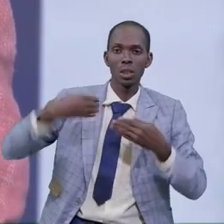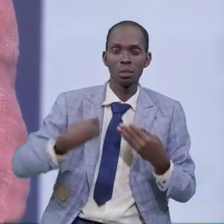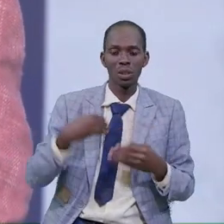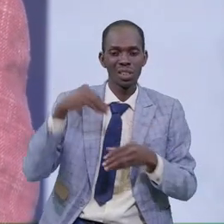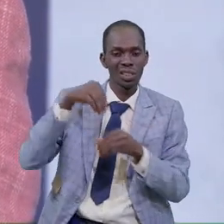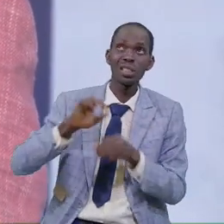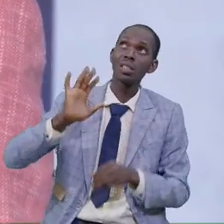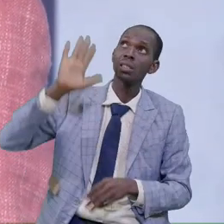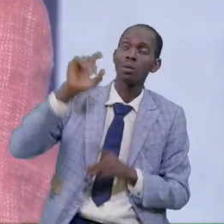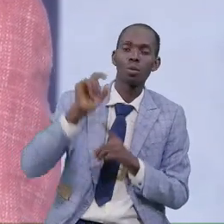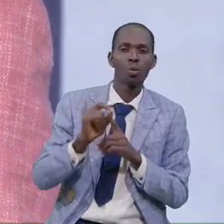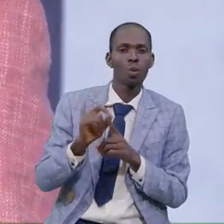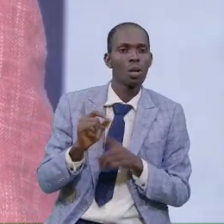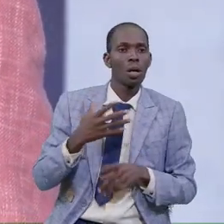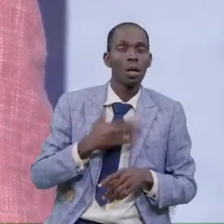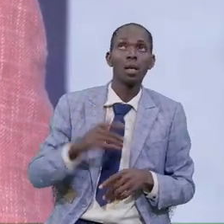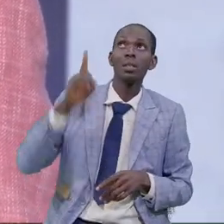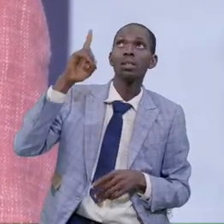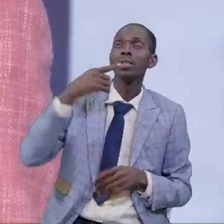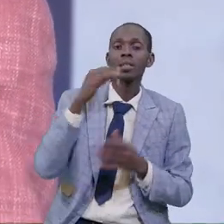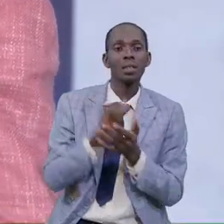il dit, le ciel,